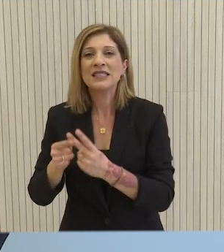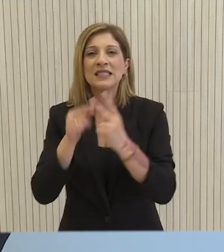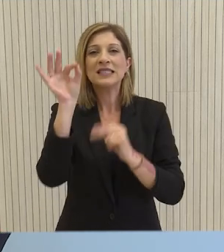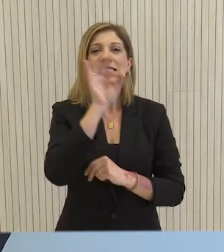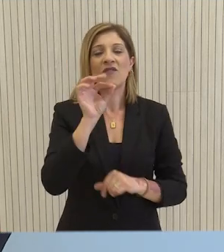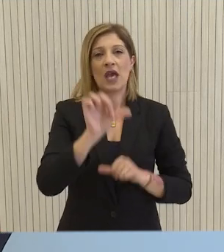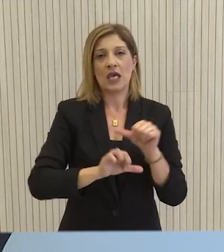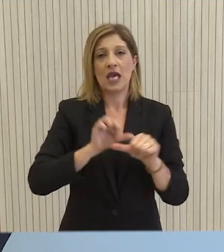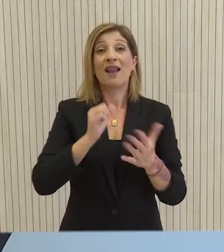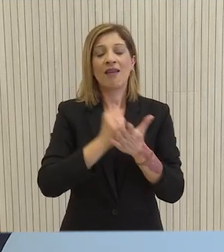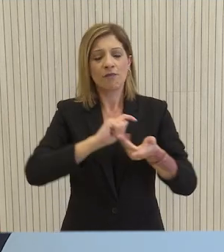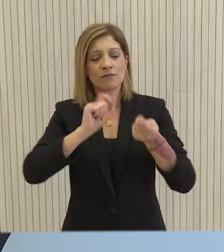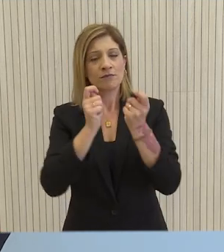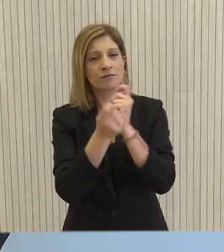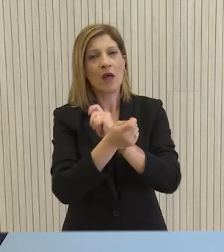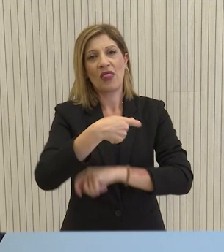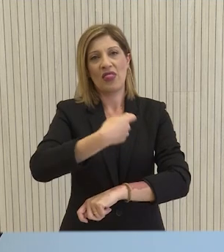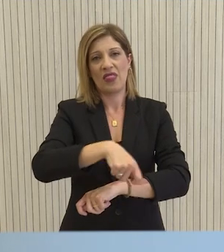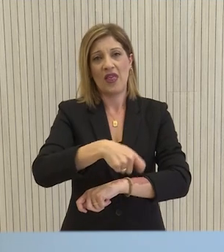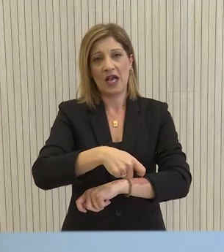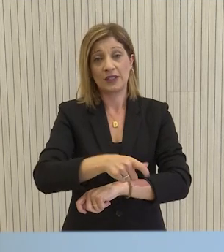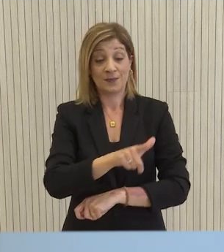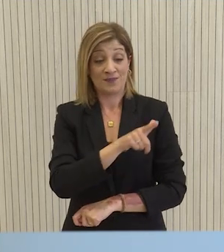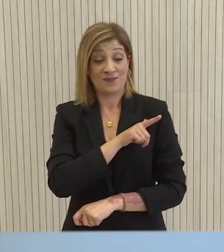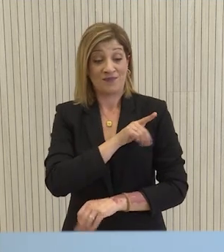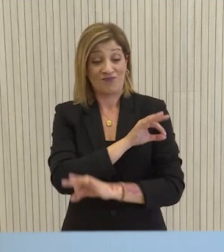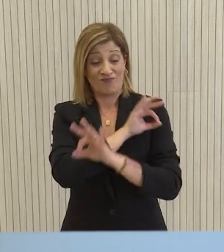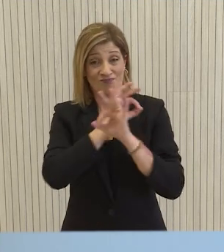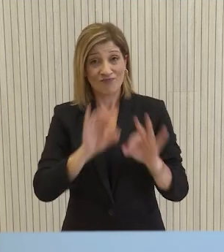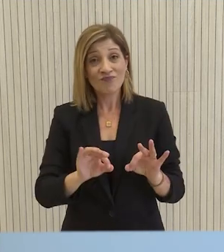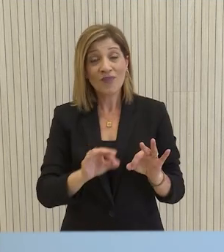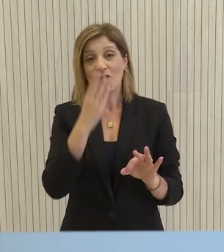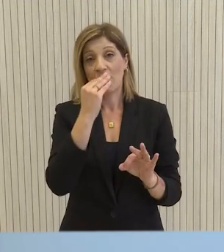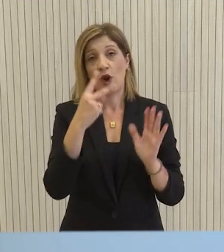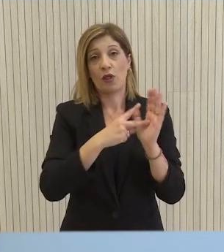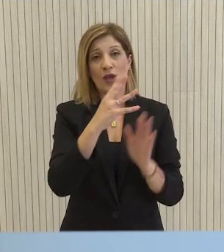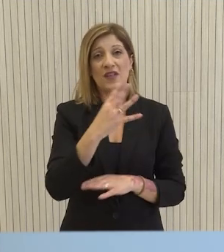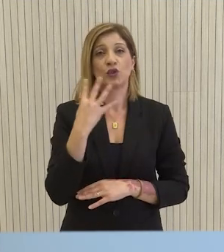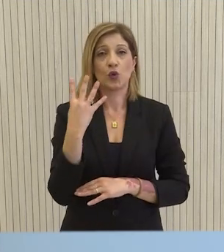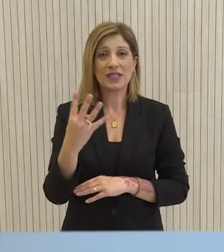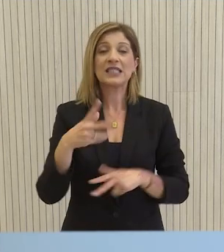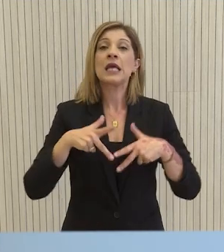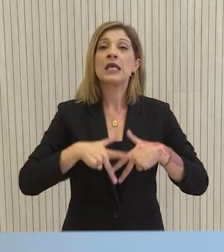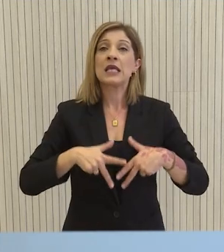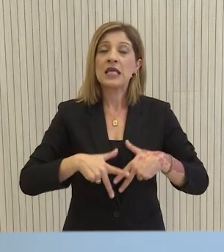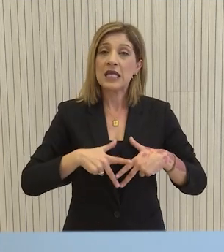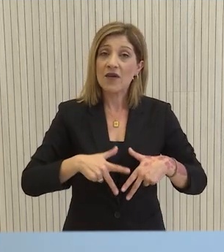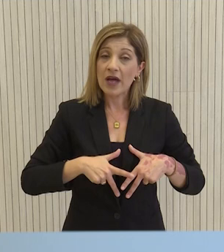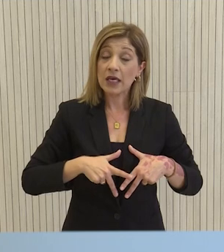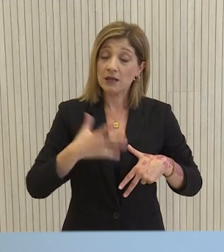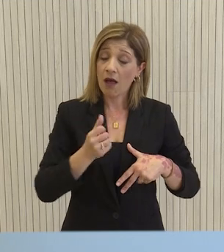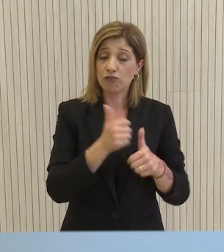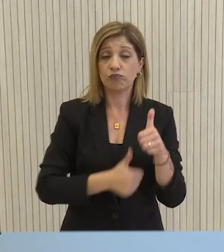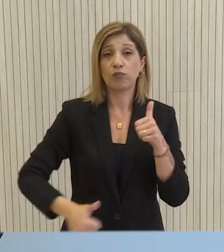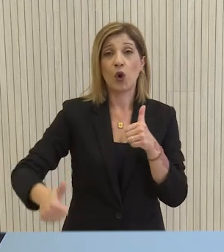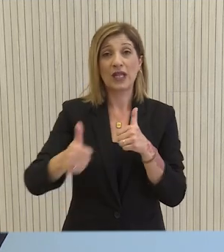στη μεταρρύθμιση του δικαστικού συστήματος. Η τελική του λύση αναμένεται τον Φεβρουάριο του 2024. Η κυβέρνηση ιεραρχεί πολύ ψηλά στις προτεραιότητές